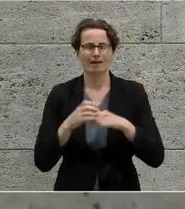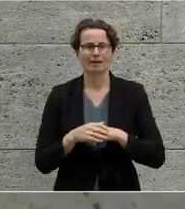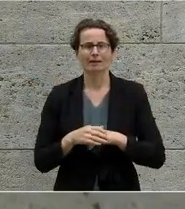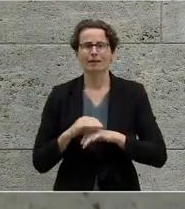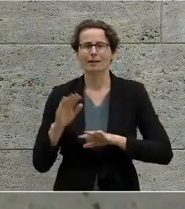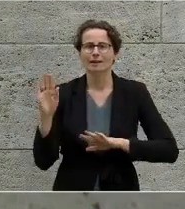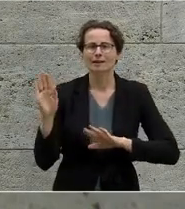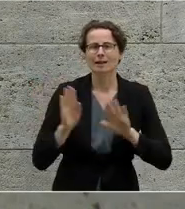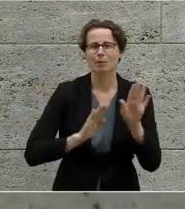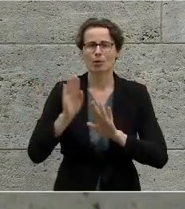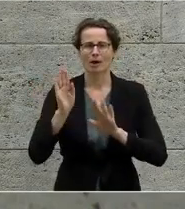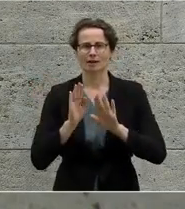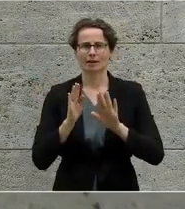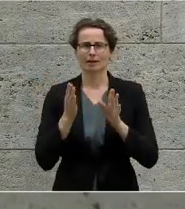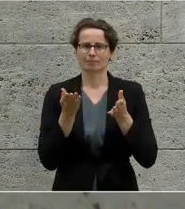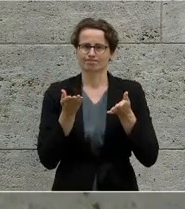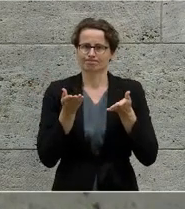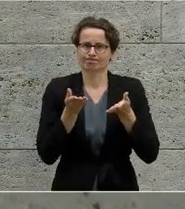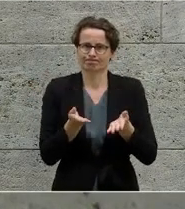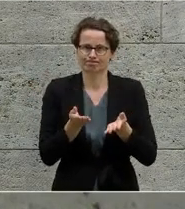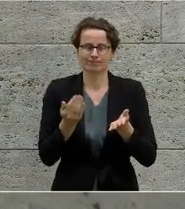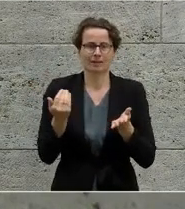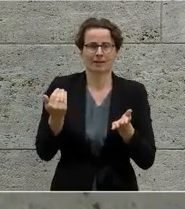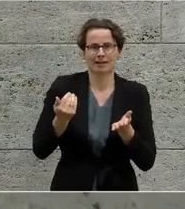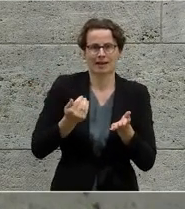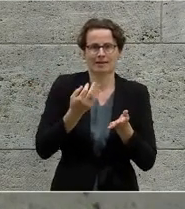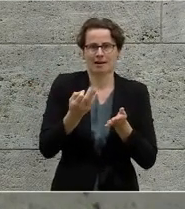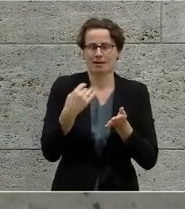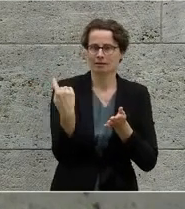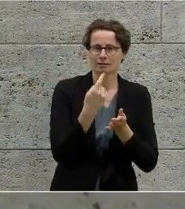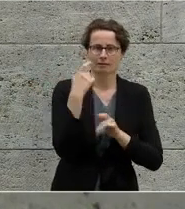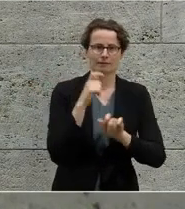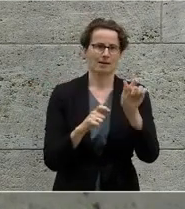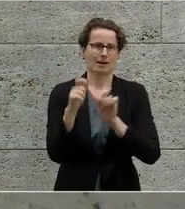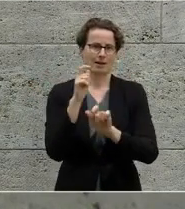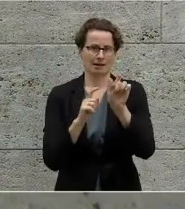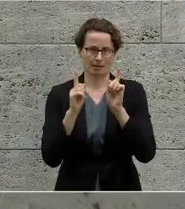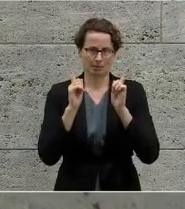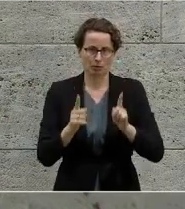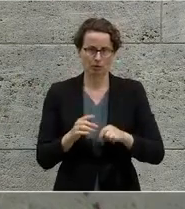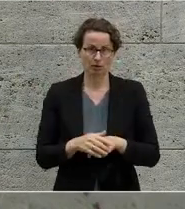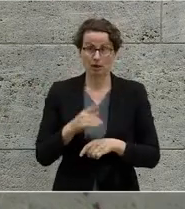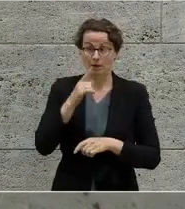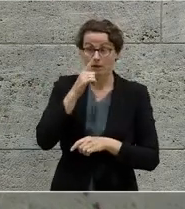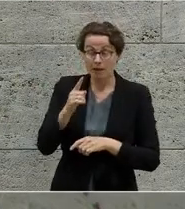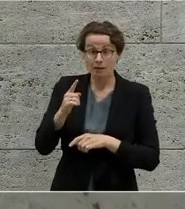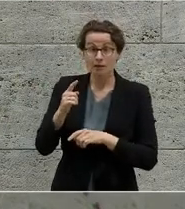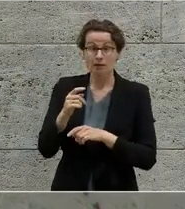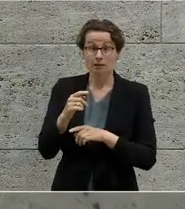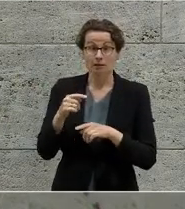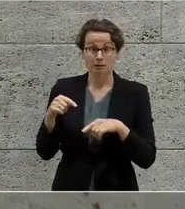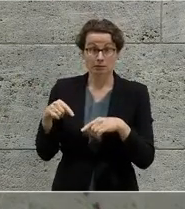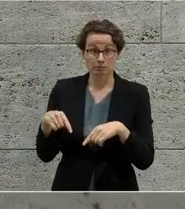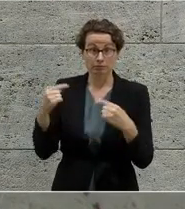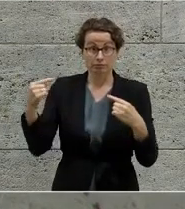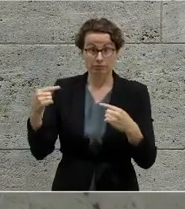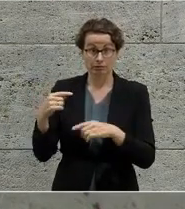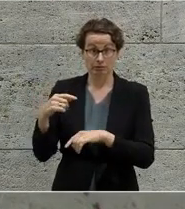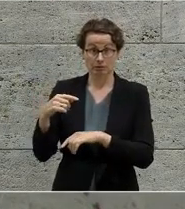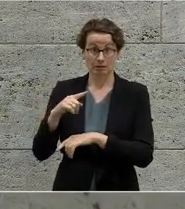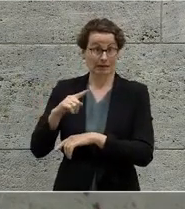Demokratie bedürfen täglicher Verteidigung. Und wenn Unrecht geschieht, dann